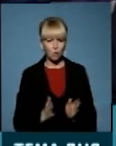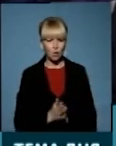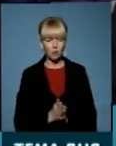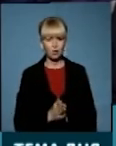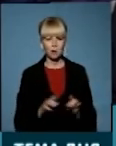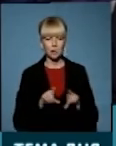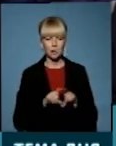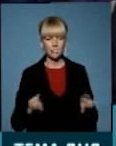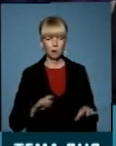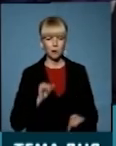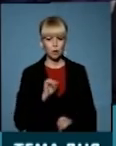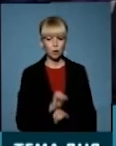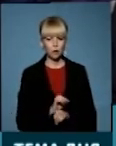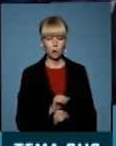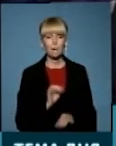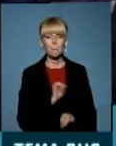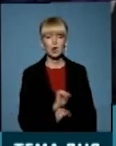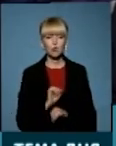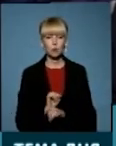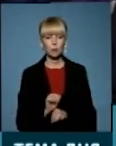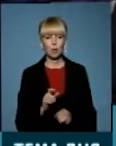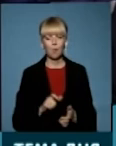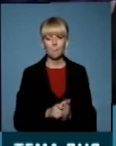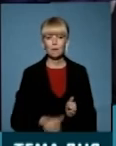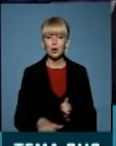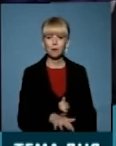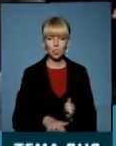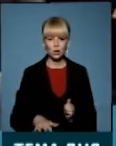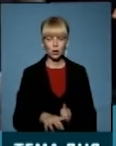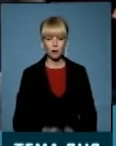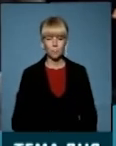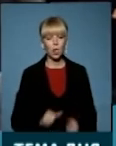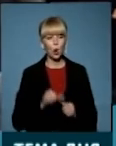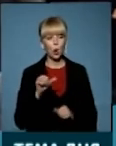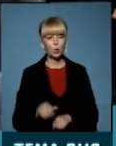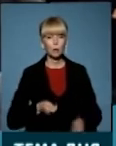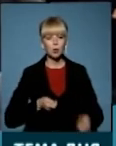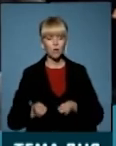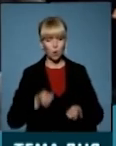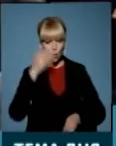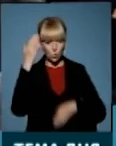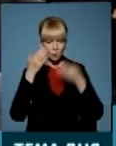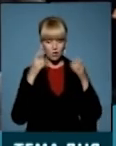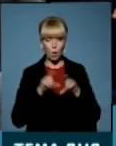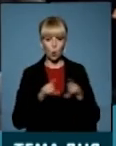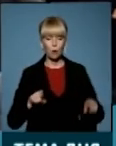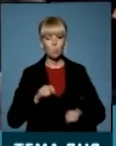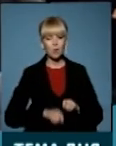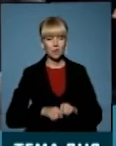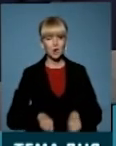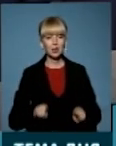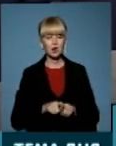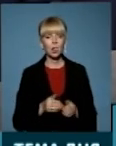не цілий заклад призупинявся, але призупинялися також приміщення. Окрім торгівельно-розважальних комплексів, перевіряли